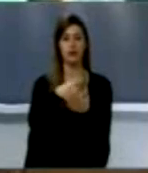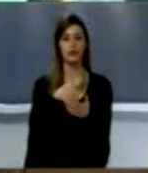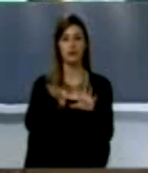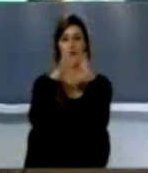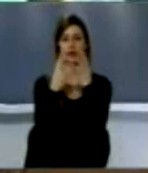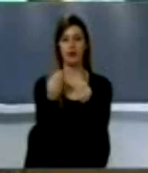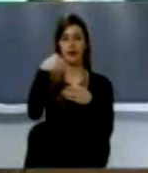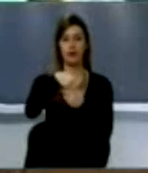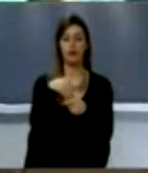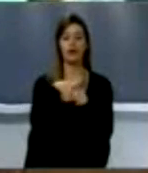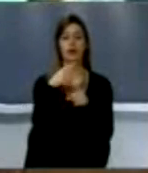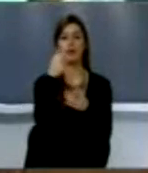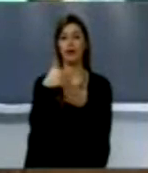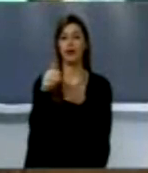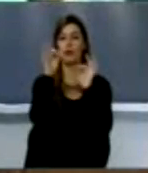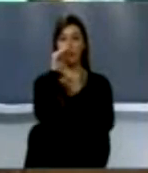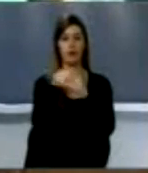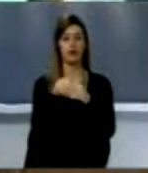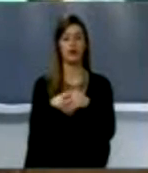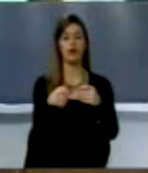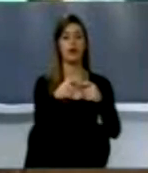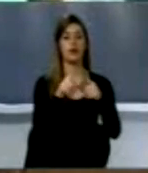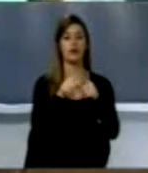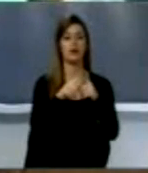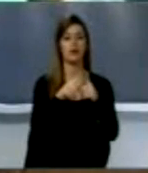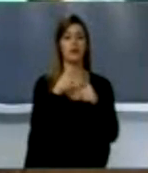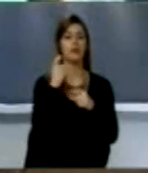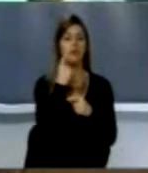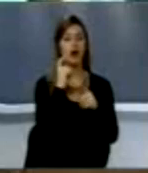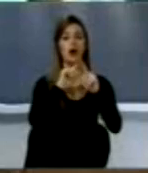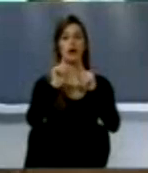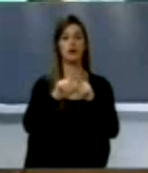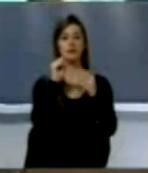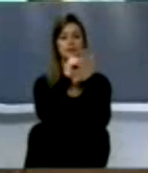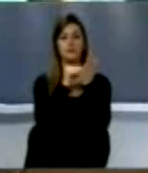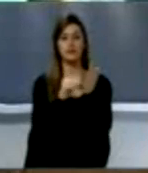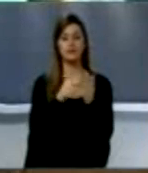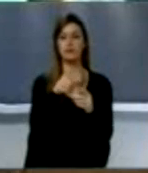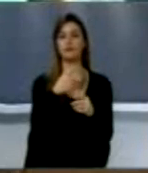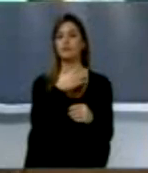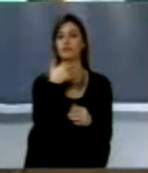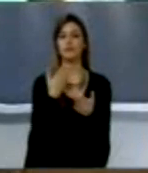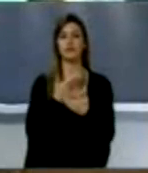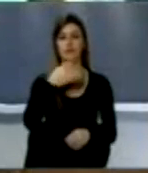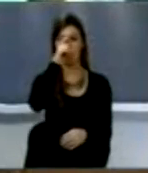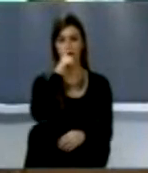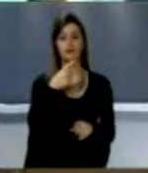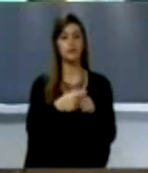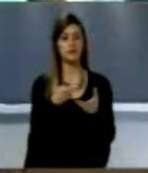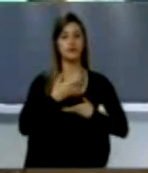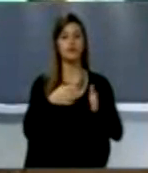hyrat vetanake të pashpenzuara të organizatat buxhetore të nivelit qendror, është shumë demotivuese dhe mund të ketë ndikim